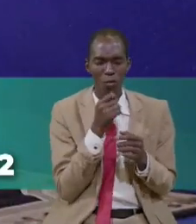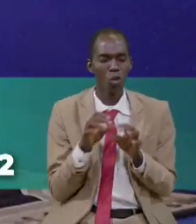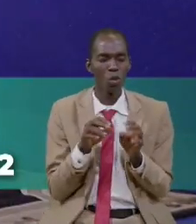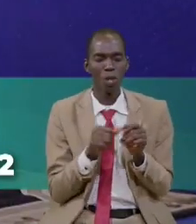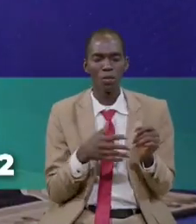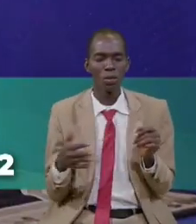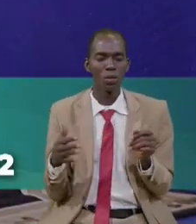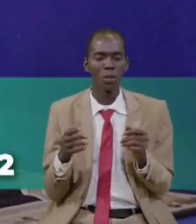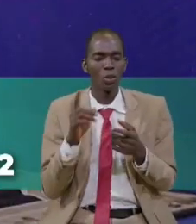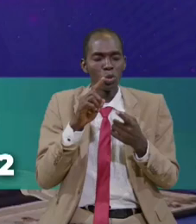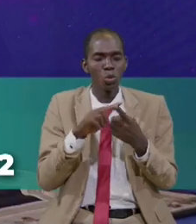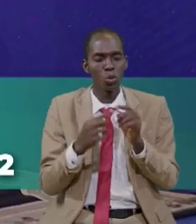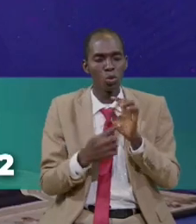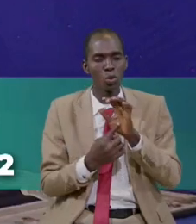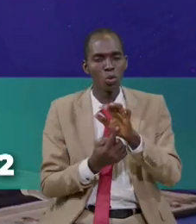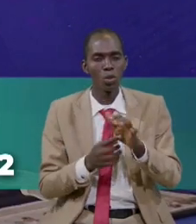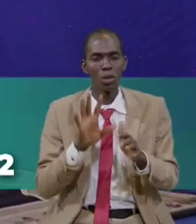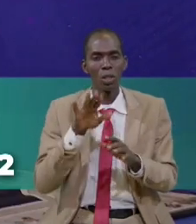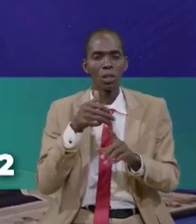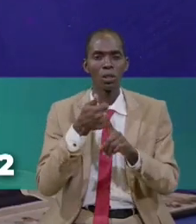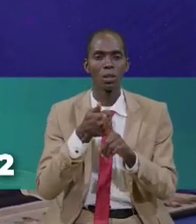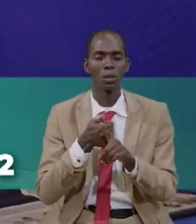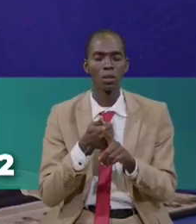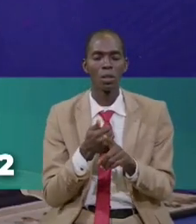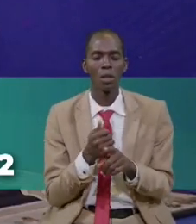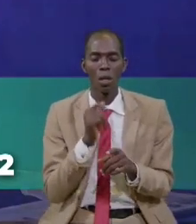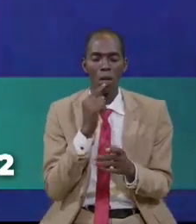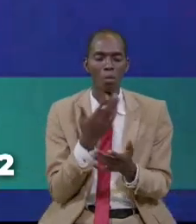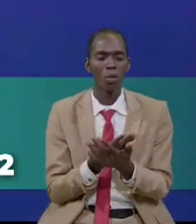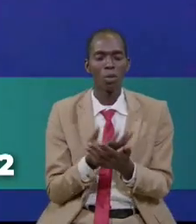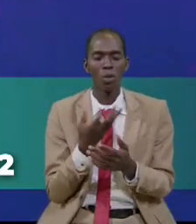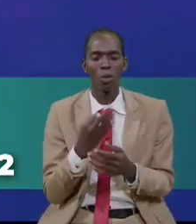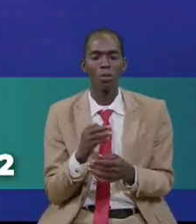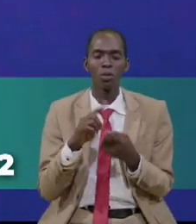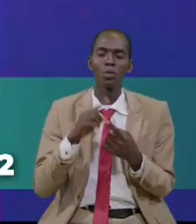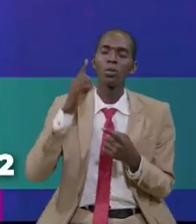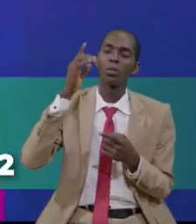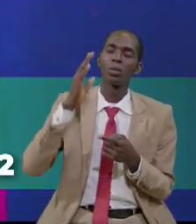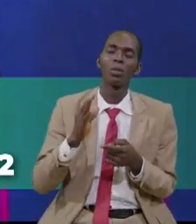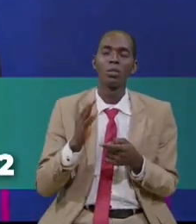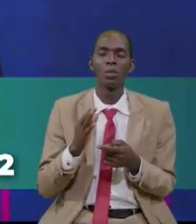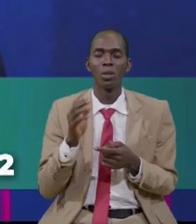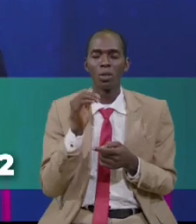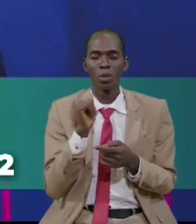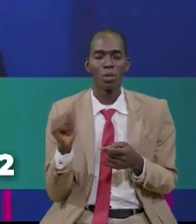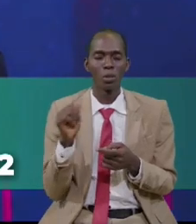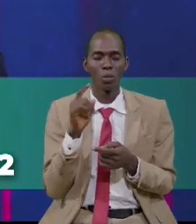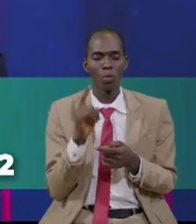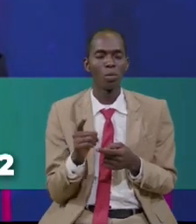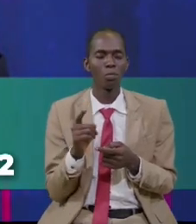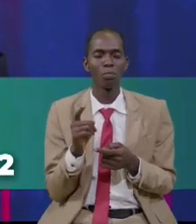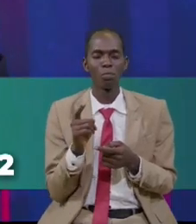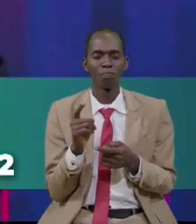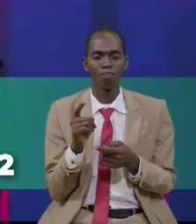pour te présenter devant Dieu comme un homme éprouvé, approuvé par Dieu. Un ouvrier qui n'a point à rougir,